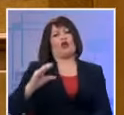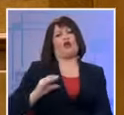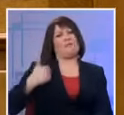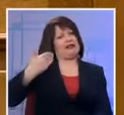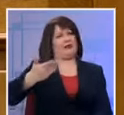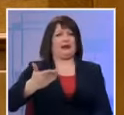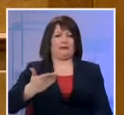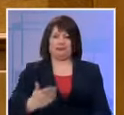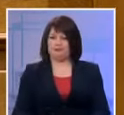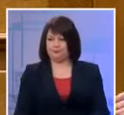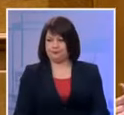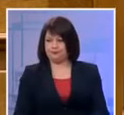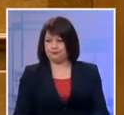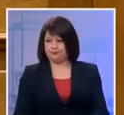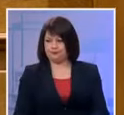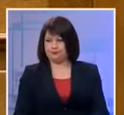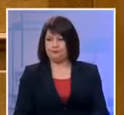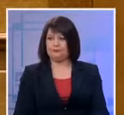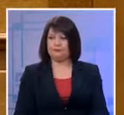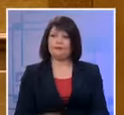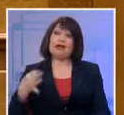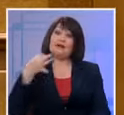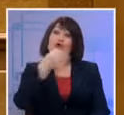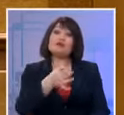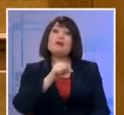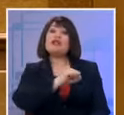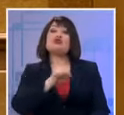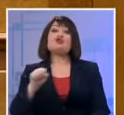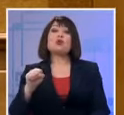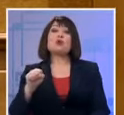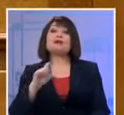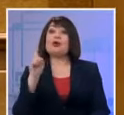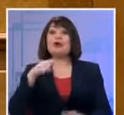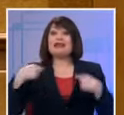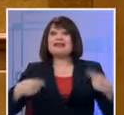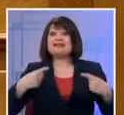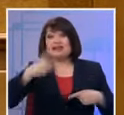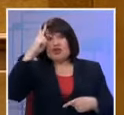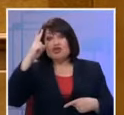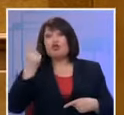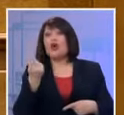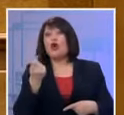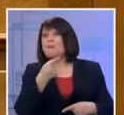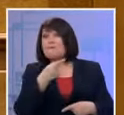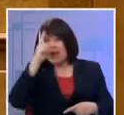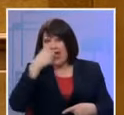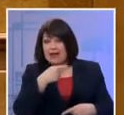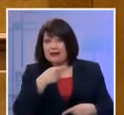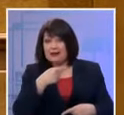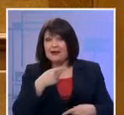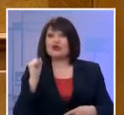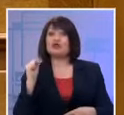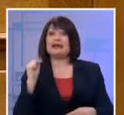δόσης. Άλλωστε, αυτό σας είπε και ο κύριος Σούλτς, όχι ο κύριος Σόιμπλε, ο σοσιαλιστής πρόεδρος του